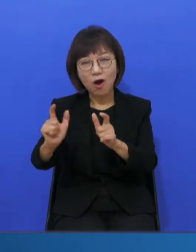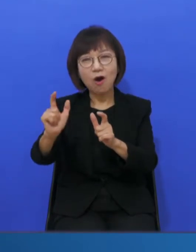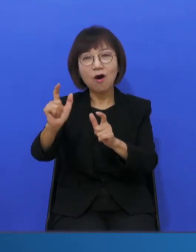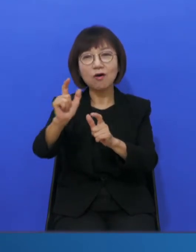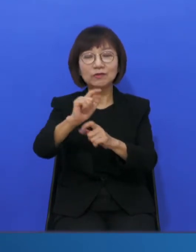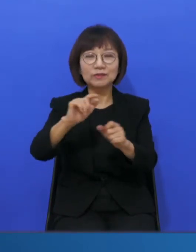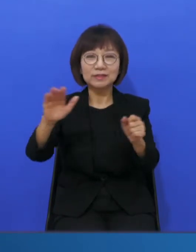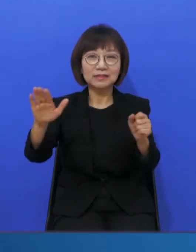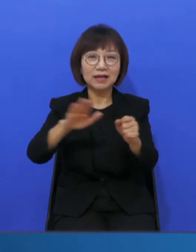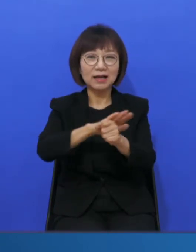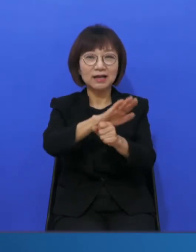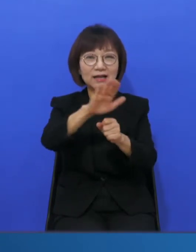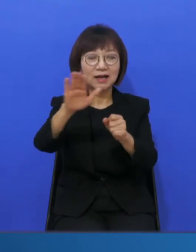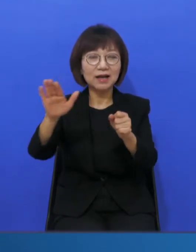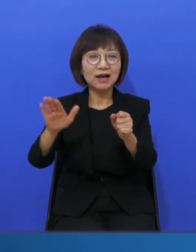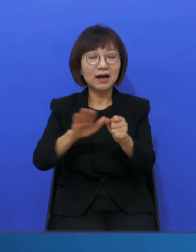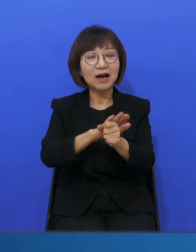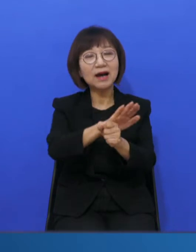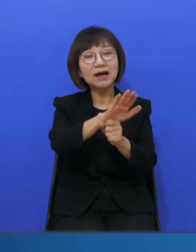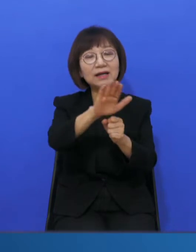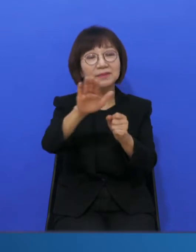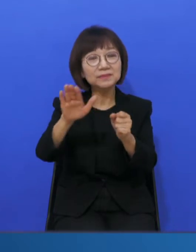주를 더욱